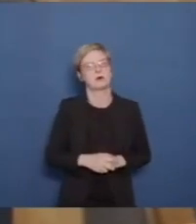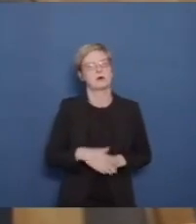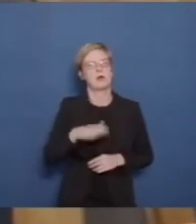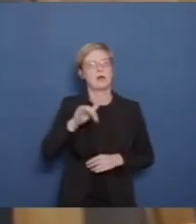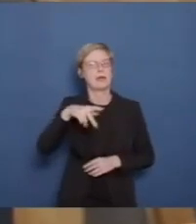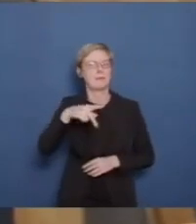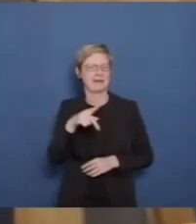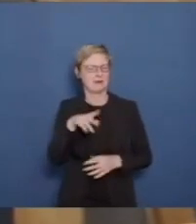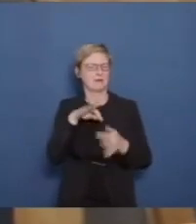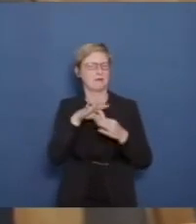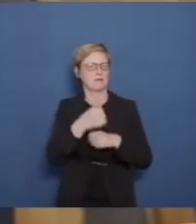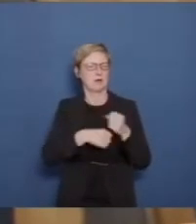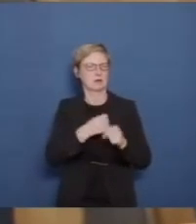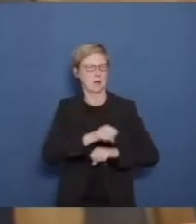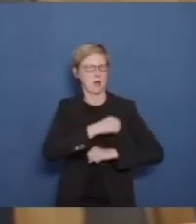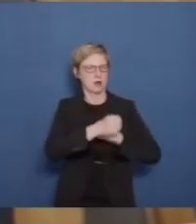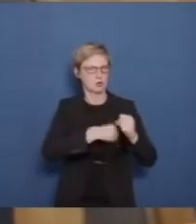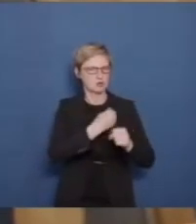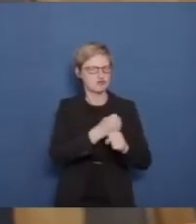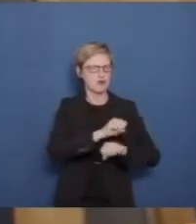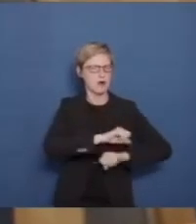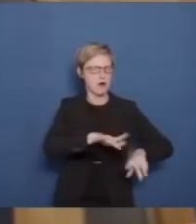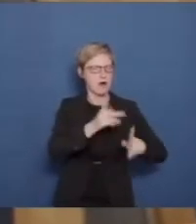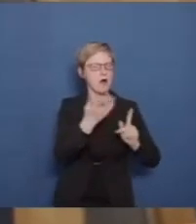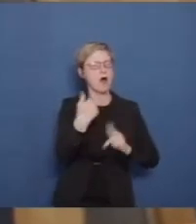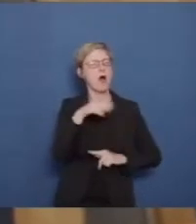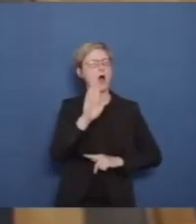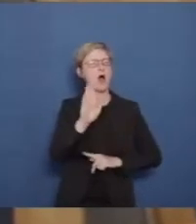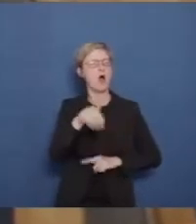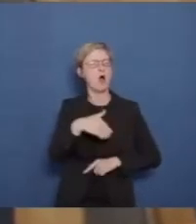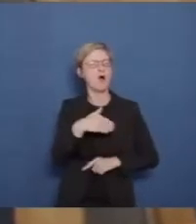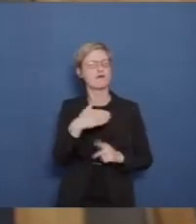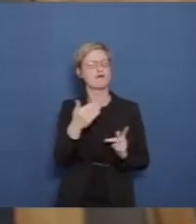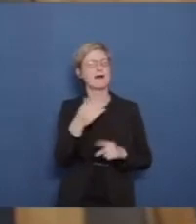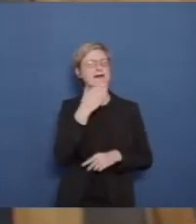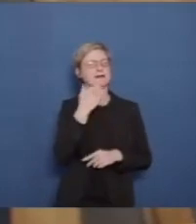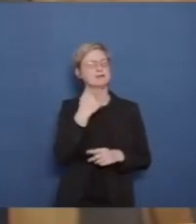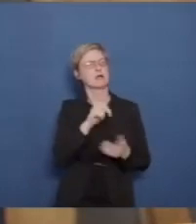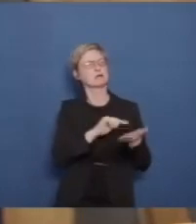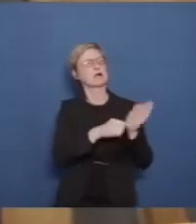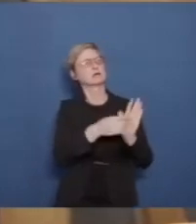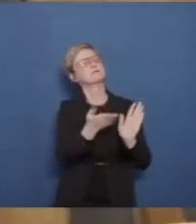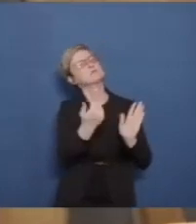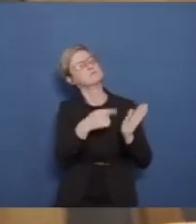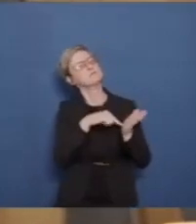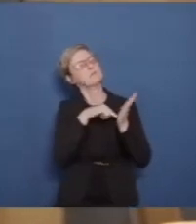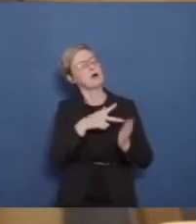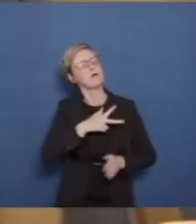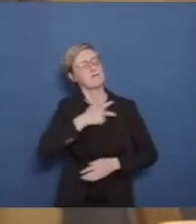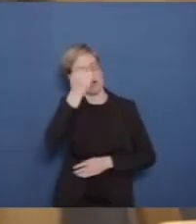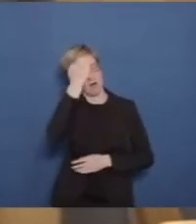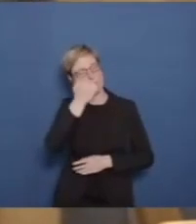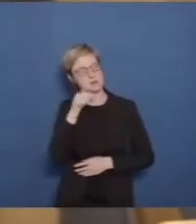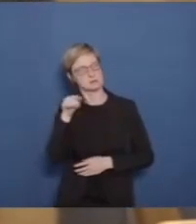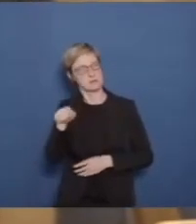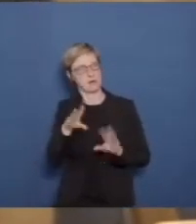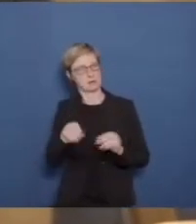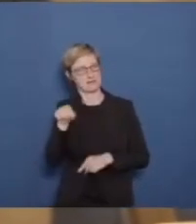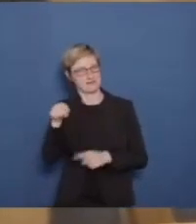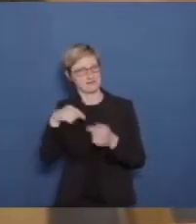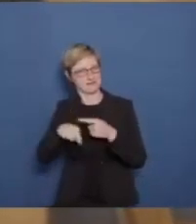AP hat von Israel noch mal verlangt, dass sie Belege darlegen, ob tatsächlich Hamas in diesem Gebäude tätig war, und haben